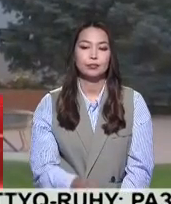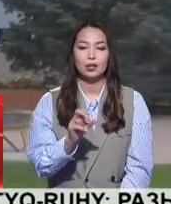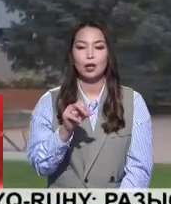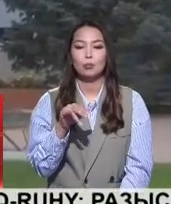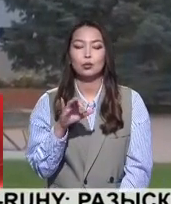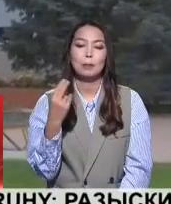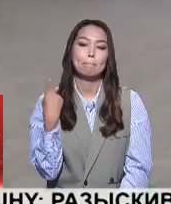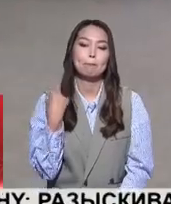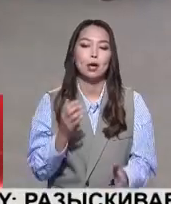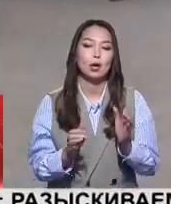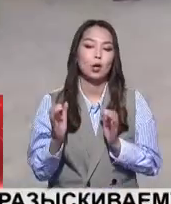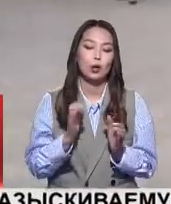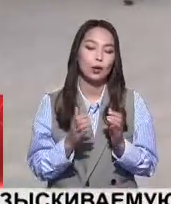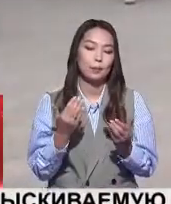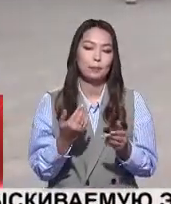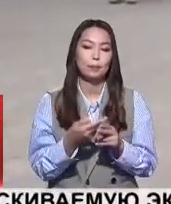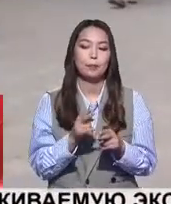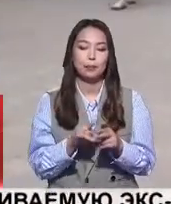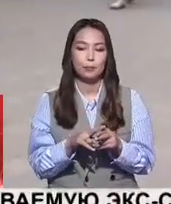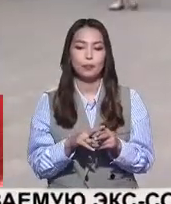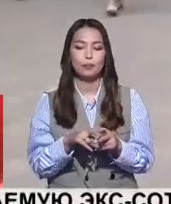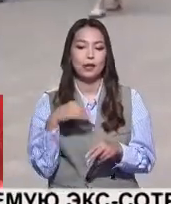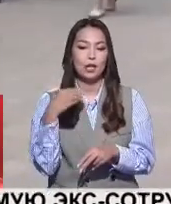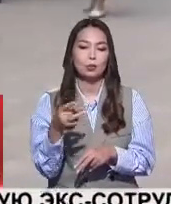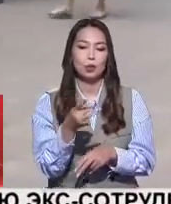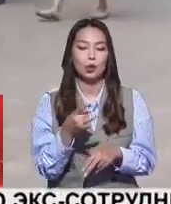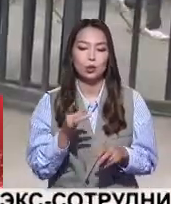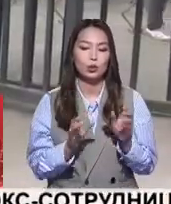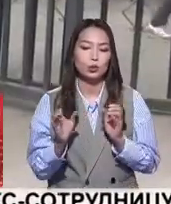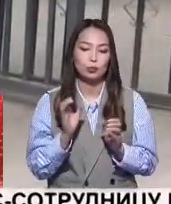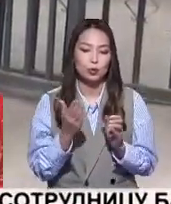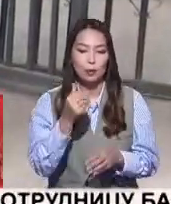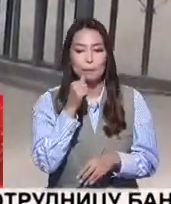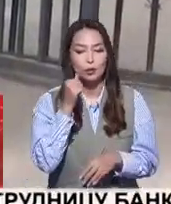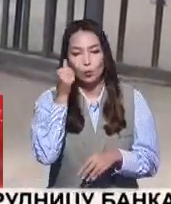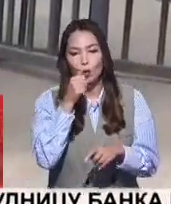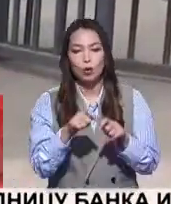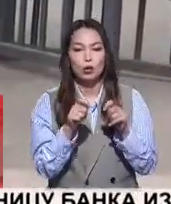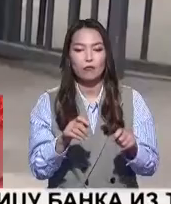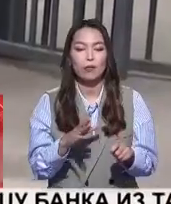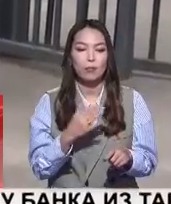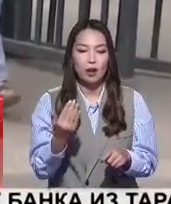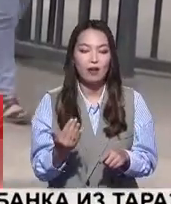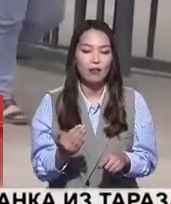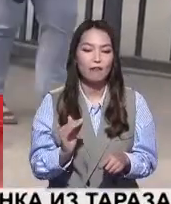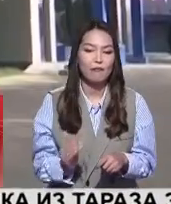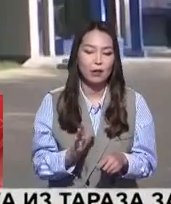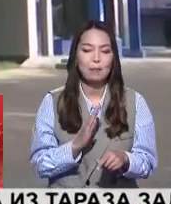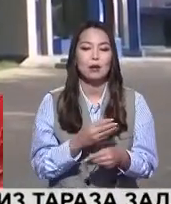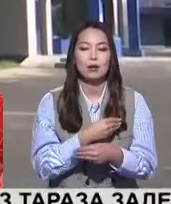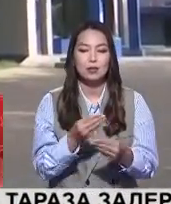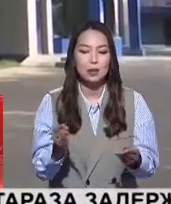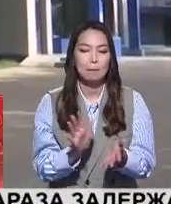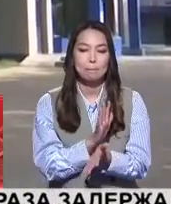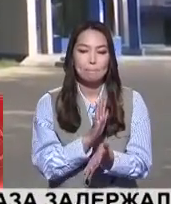британского университета Heriot Watt открылся на базе Актюбинского регионального университета в прошлом году. В филиал зарубежного вуза на бесплатной основе